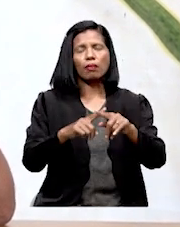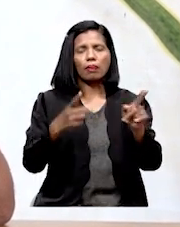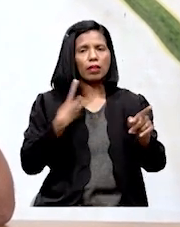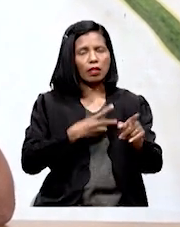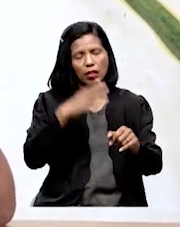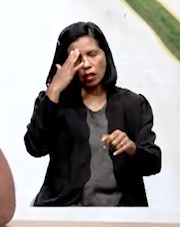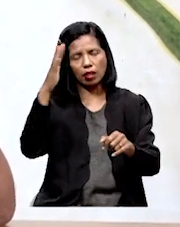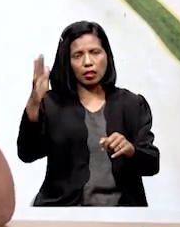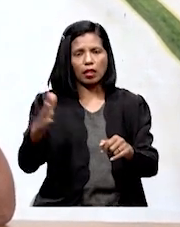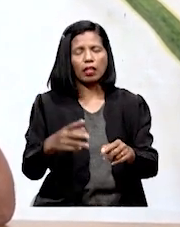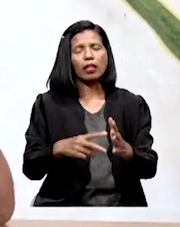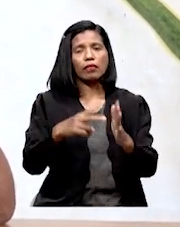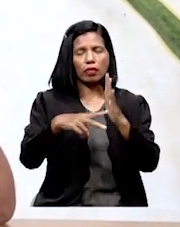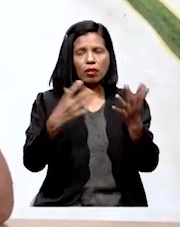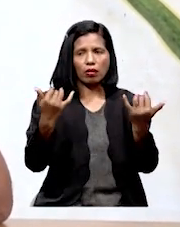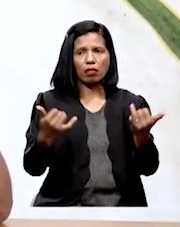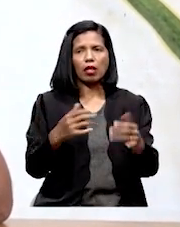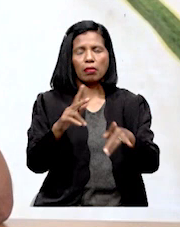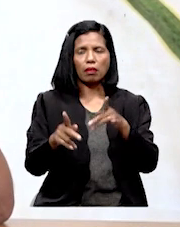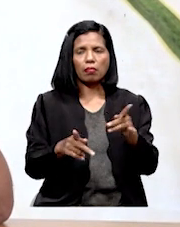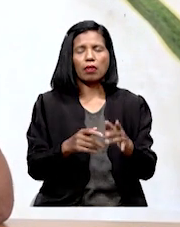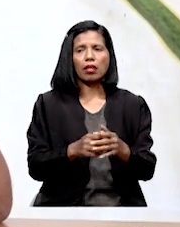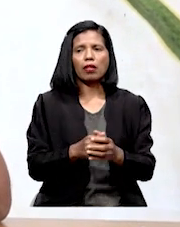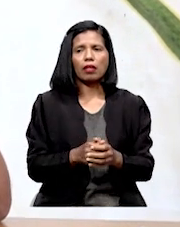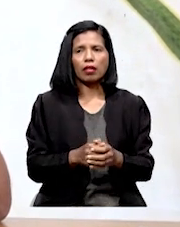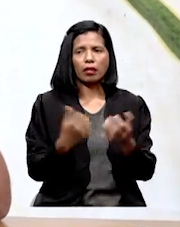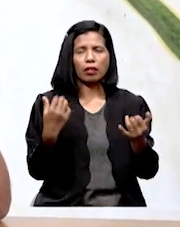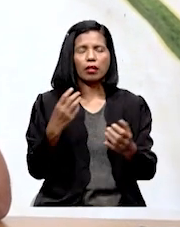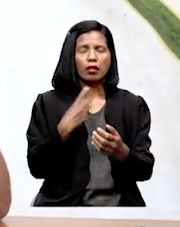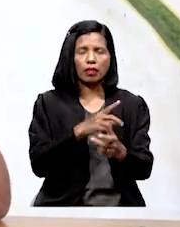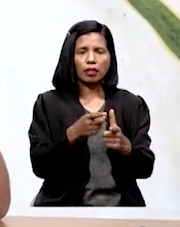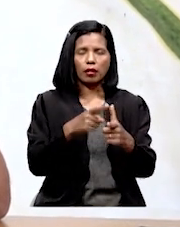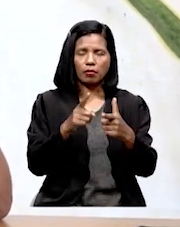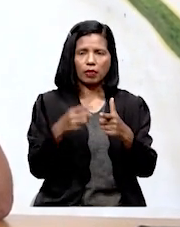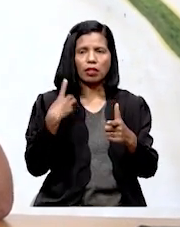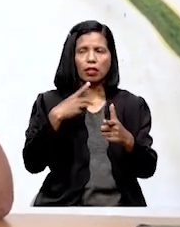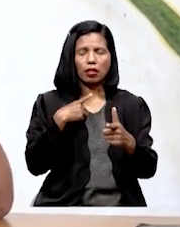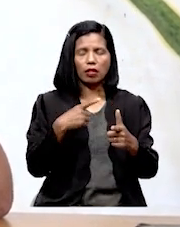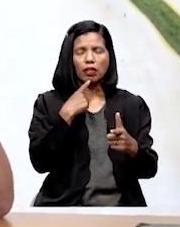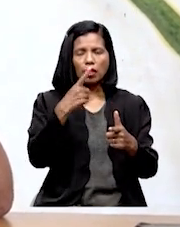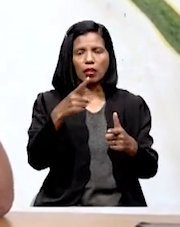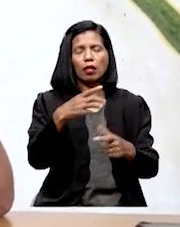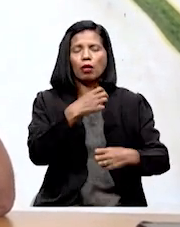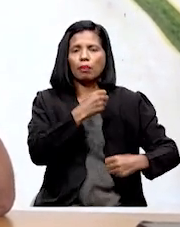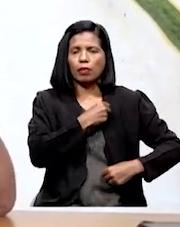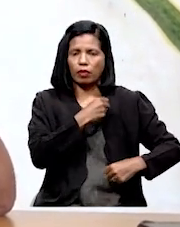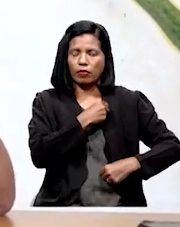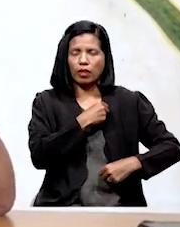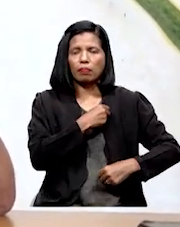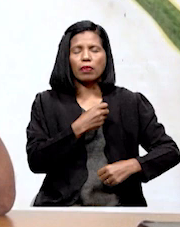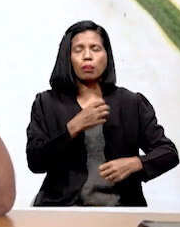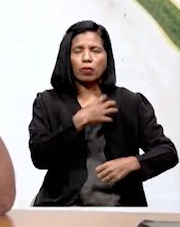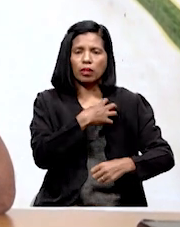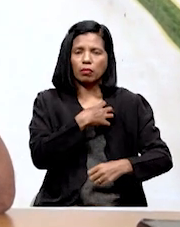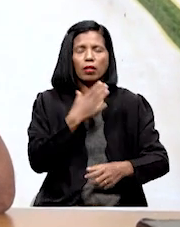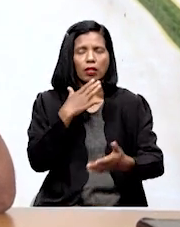kata teknologi agora ne avansar em balo iri dua serne pos ita du untor amba ite ne member sira kare kana sira ma kontes sira